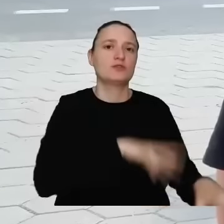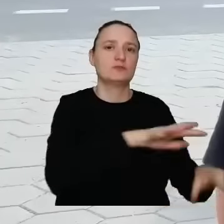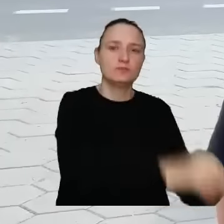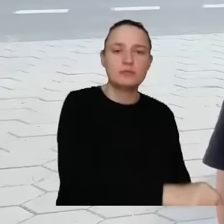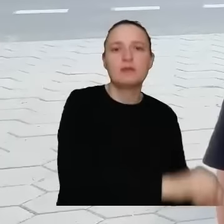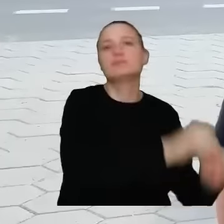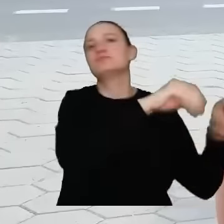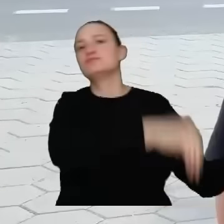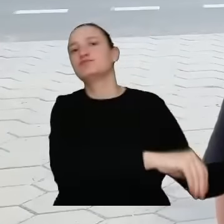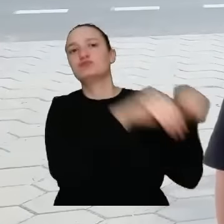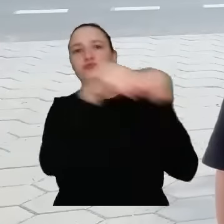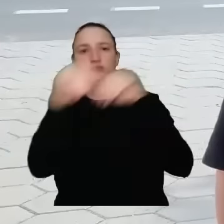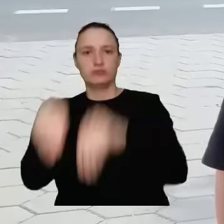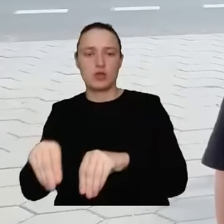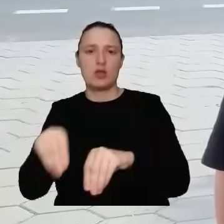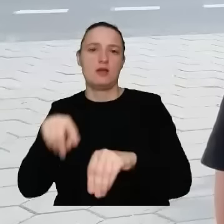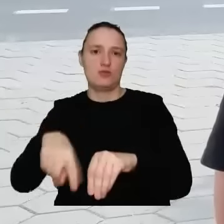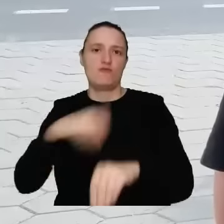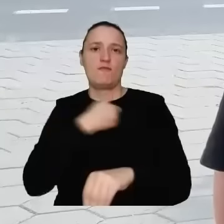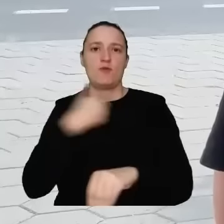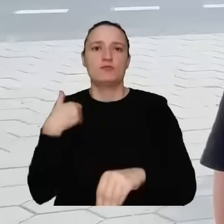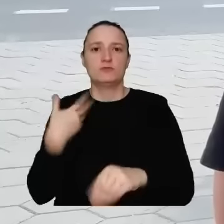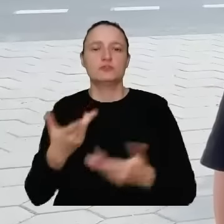Polski osób z